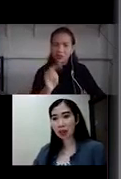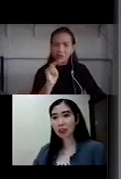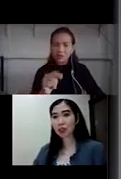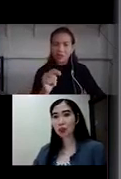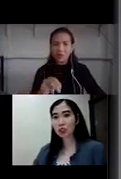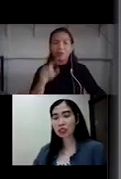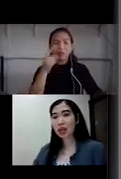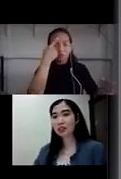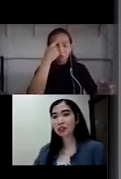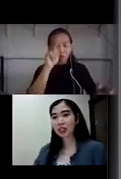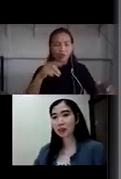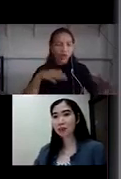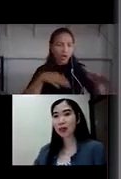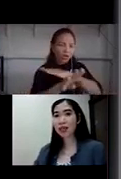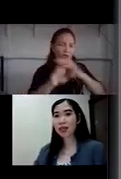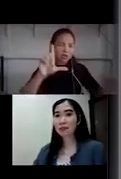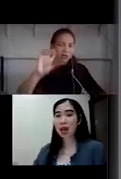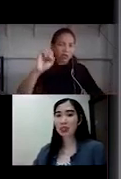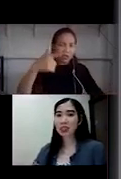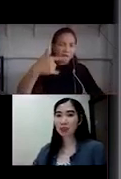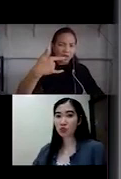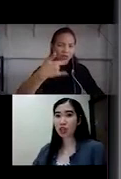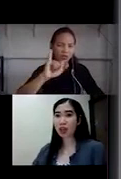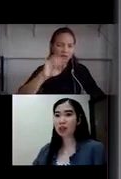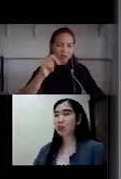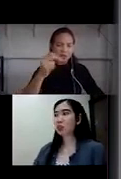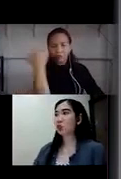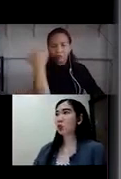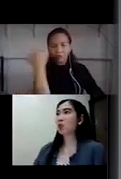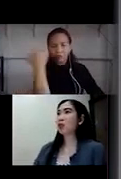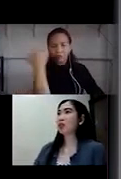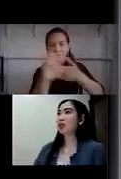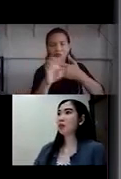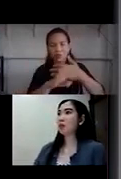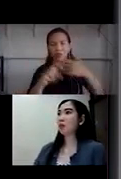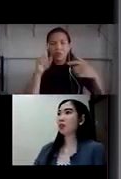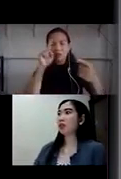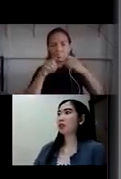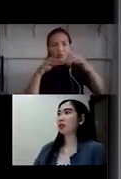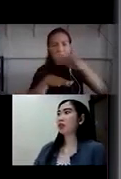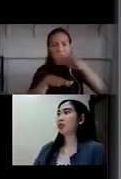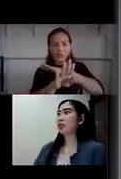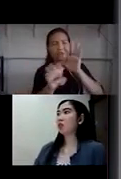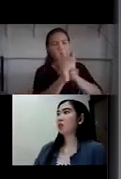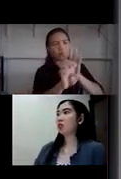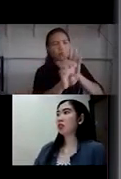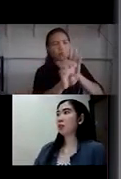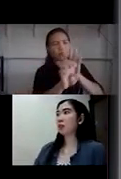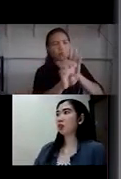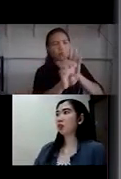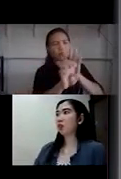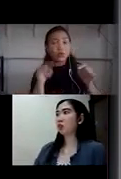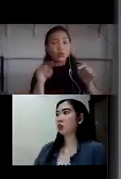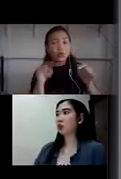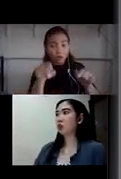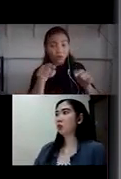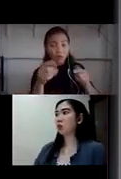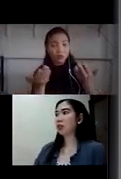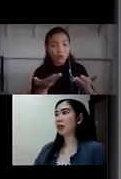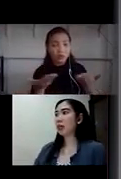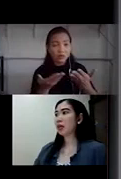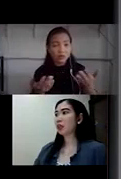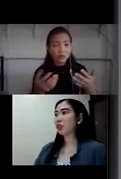login pa doon sa other email para lang ma-access mo siya. So, example, nandito ako sa email ko, gusto